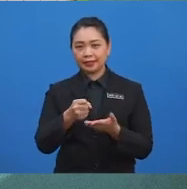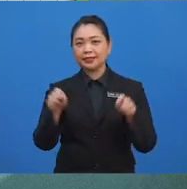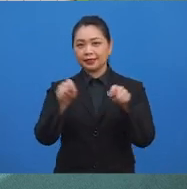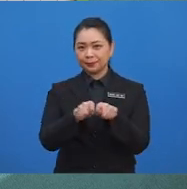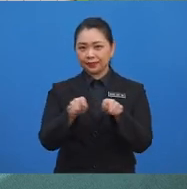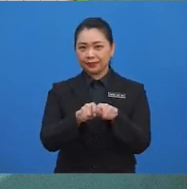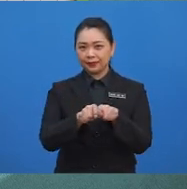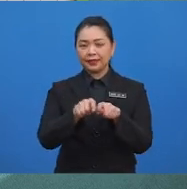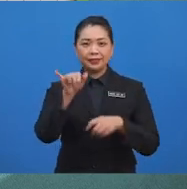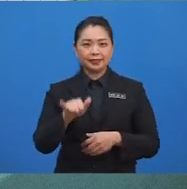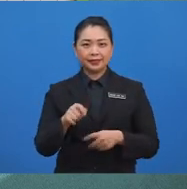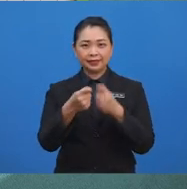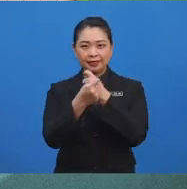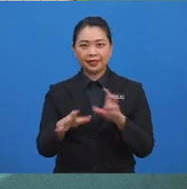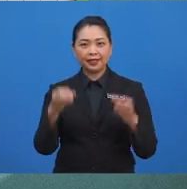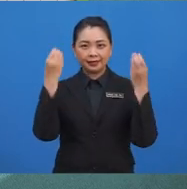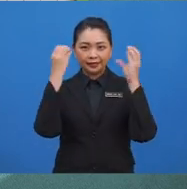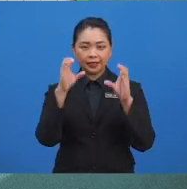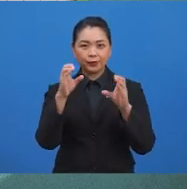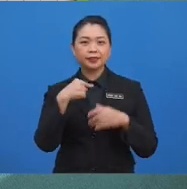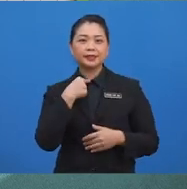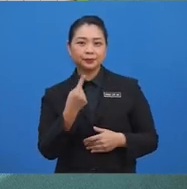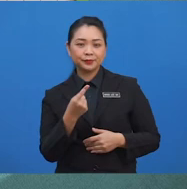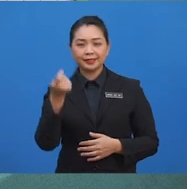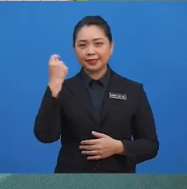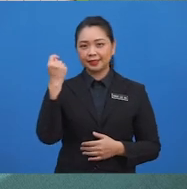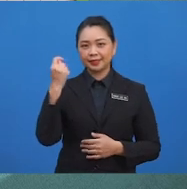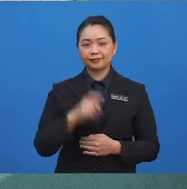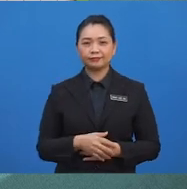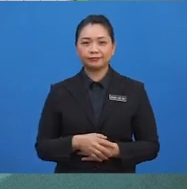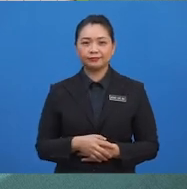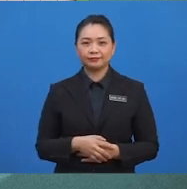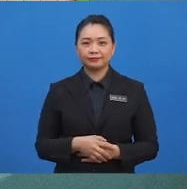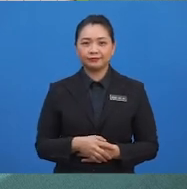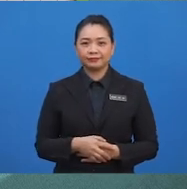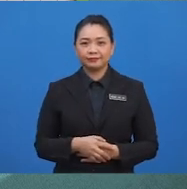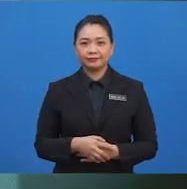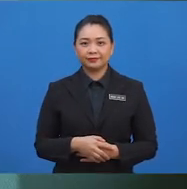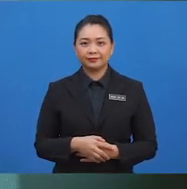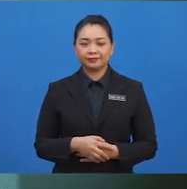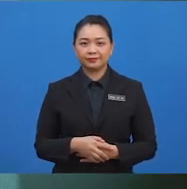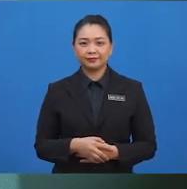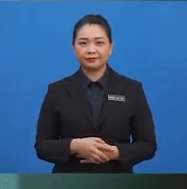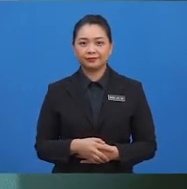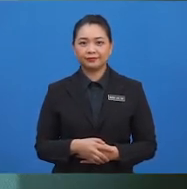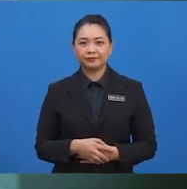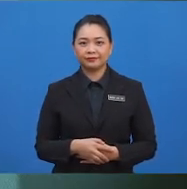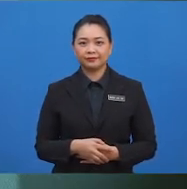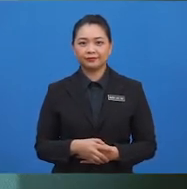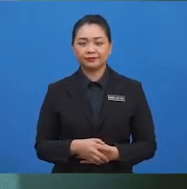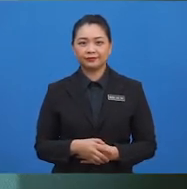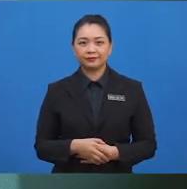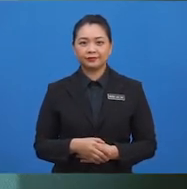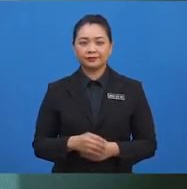seperti yang telah chegou dendangkan tadi hai hai Hai